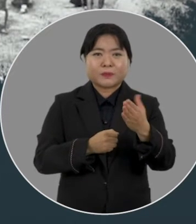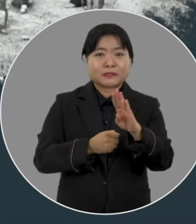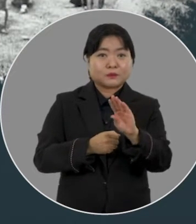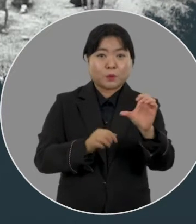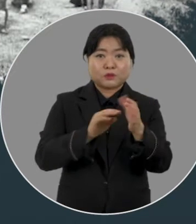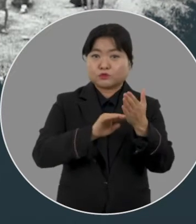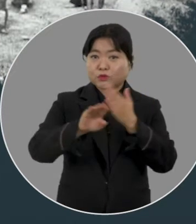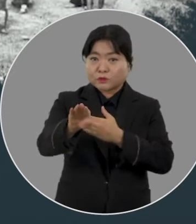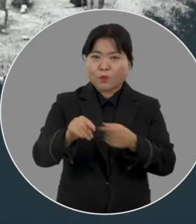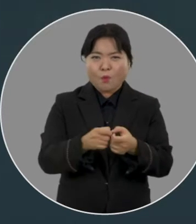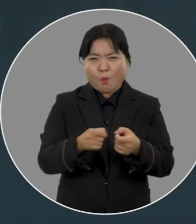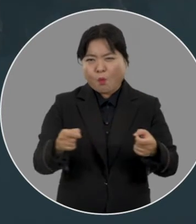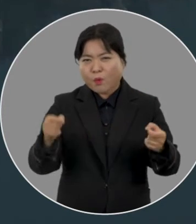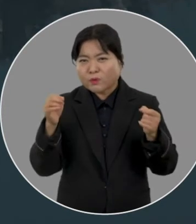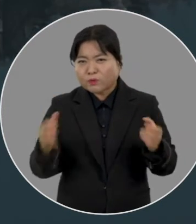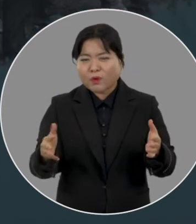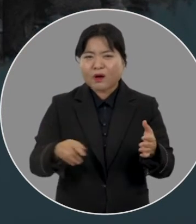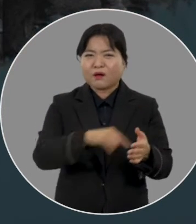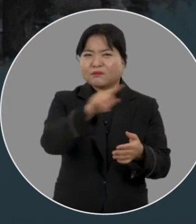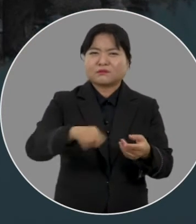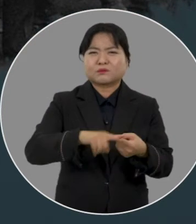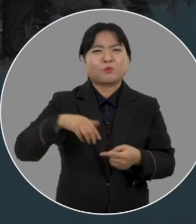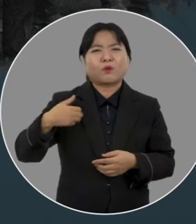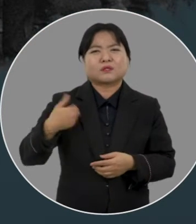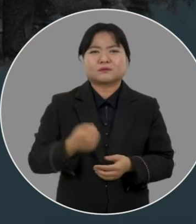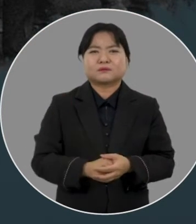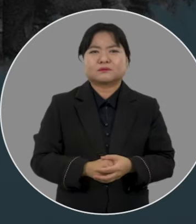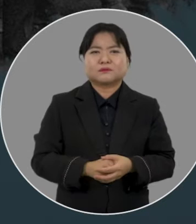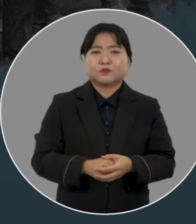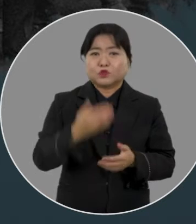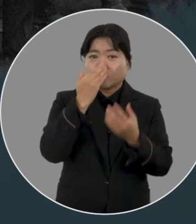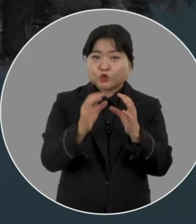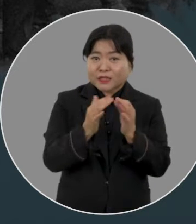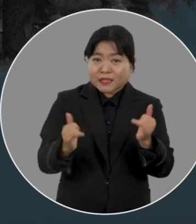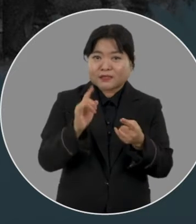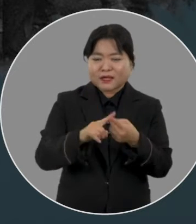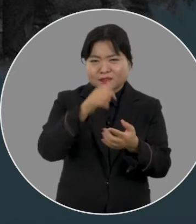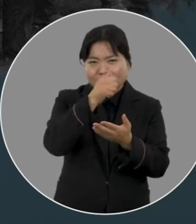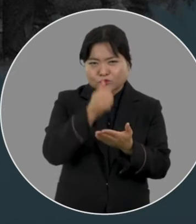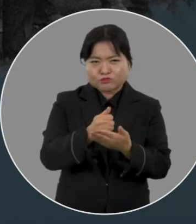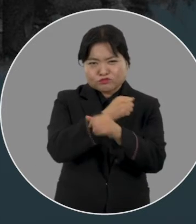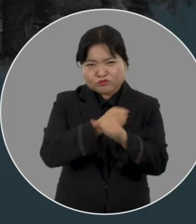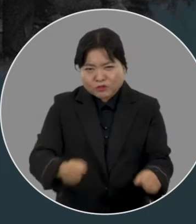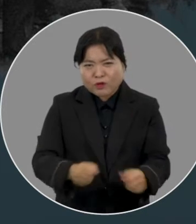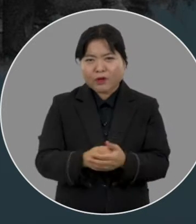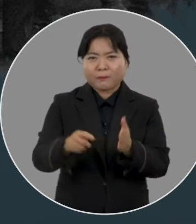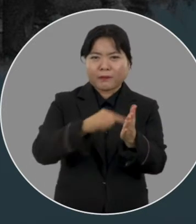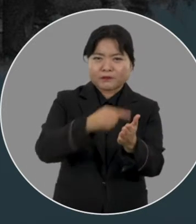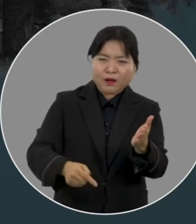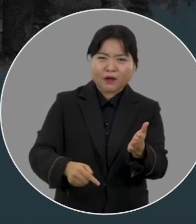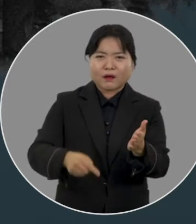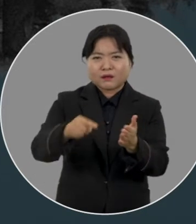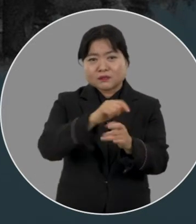1945년 이후에도 오랫동안 거론이 전혀 안 됐었어요. 유대인에 대한 사죄, 배상과 보상